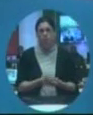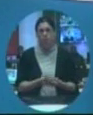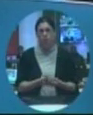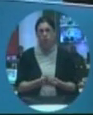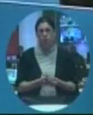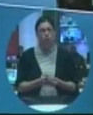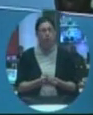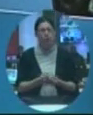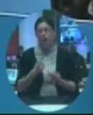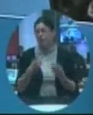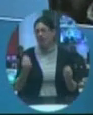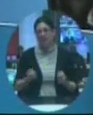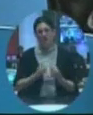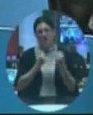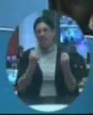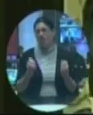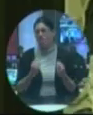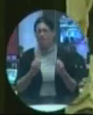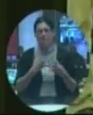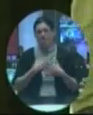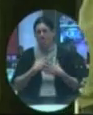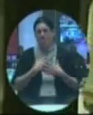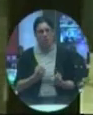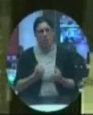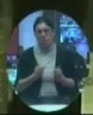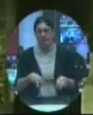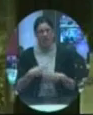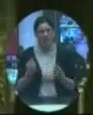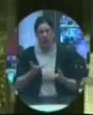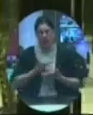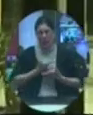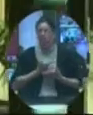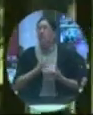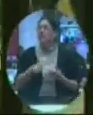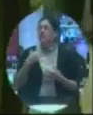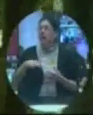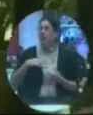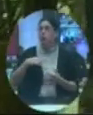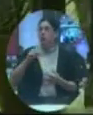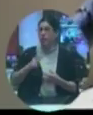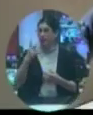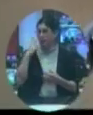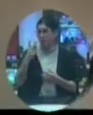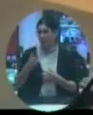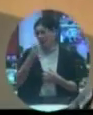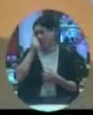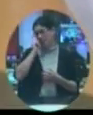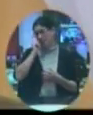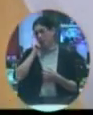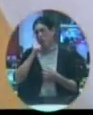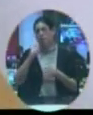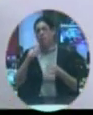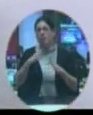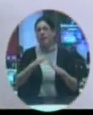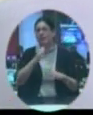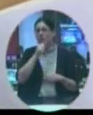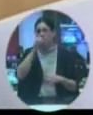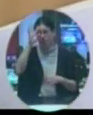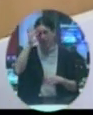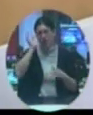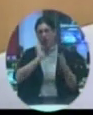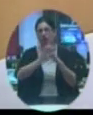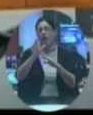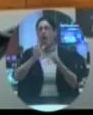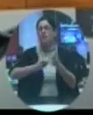וזה דבר בלתי נסבל. שר הבריאות ליצמן שביקר אמש בבית האבות בחיפה, שיגר מכתב לראש הממשלה ושר האוצר